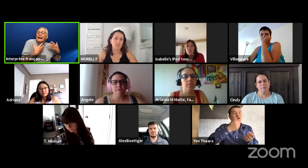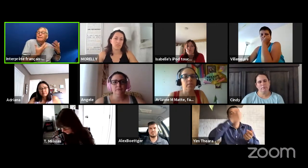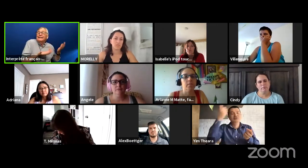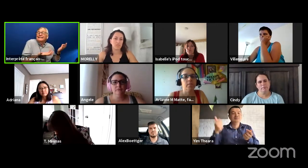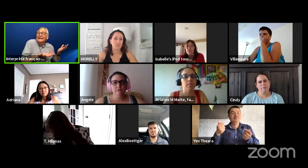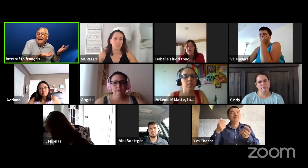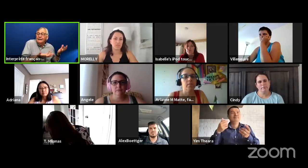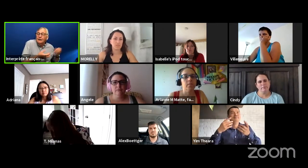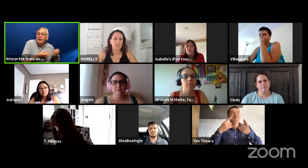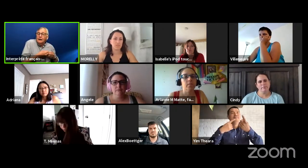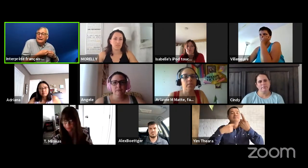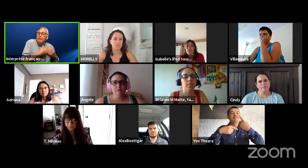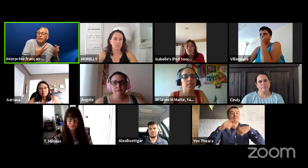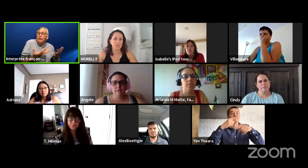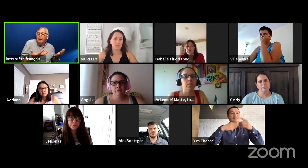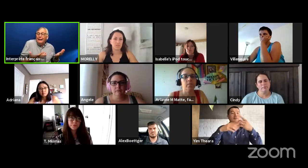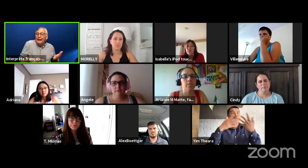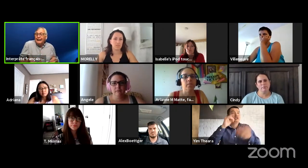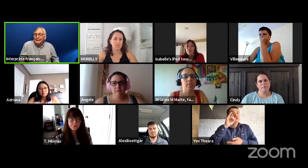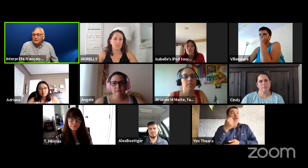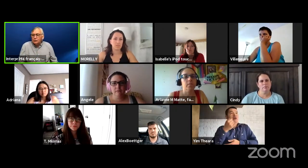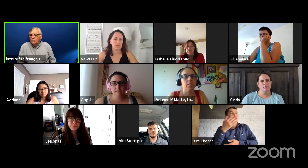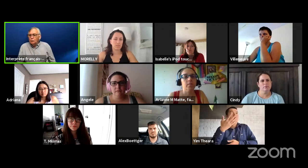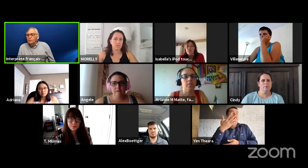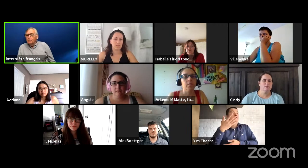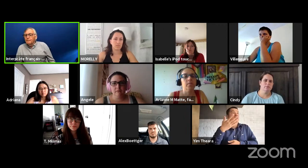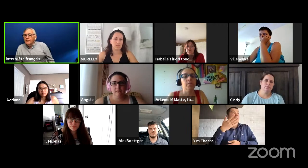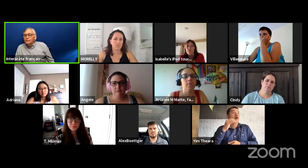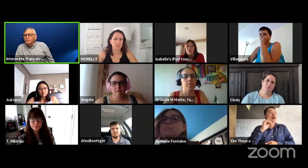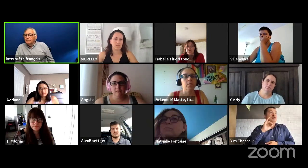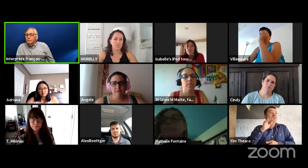règles grammaticales qui sont propres à la LSQ.